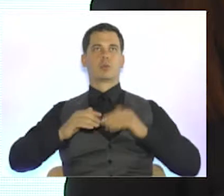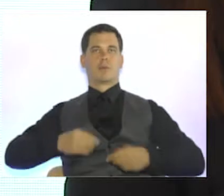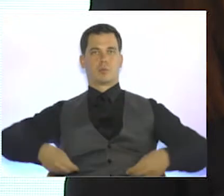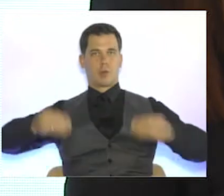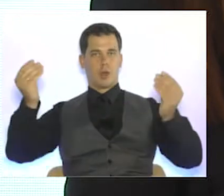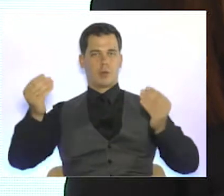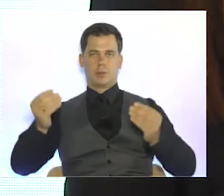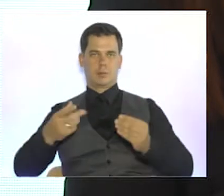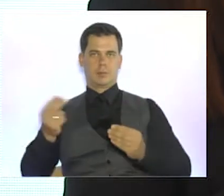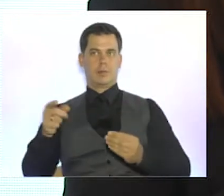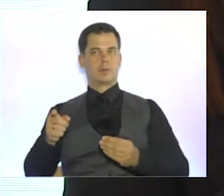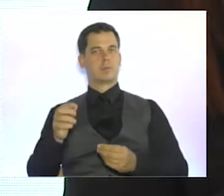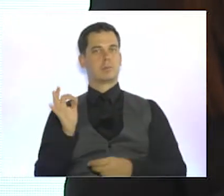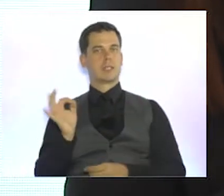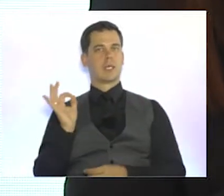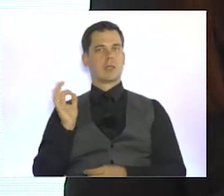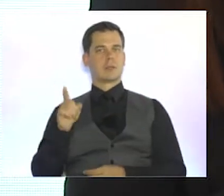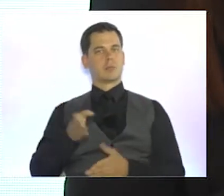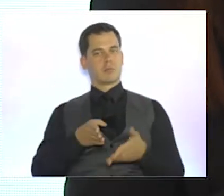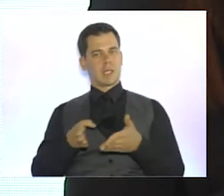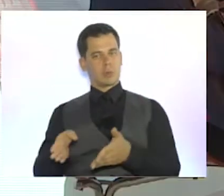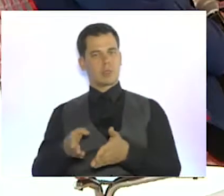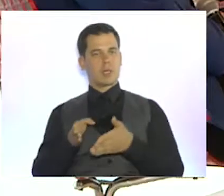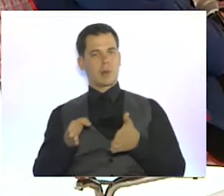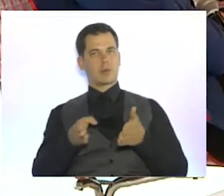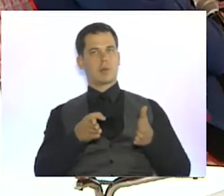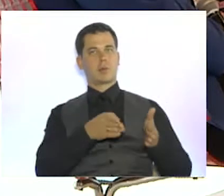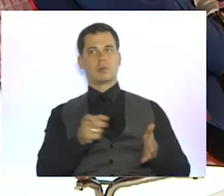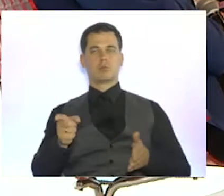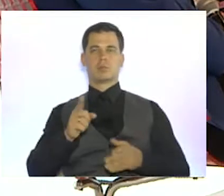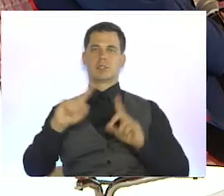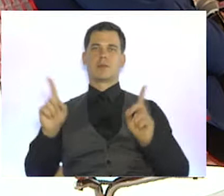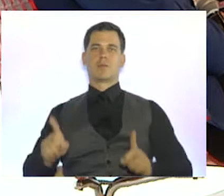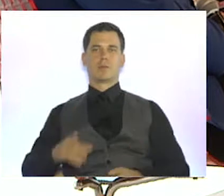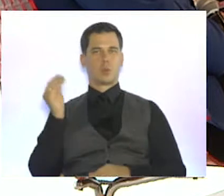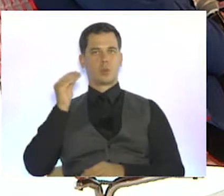już ludzie wysoko wyspecjalizowani, no i oczywiście z